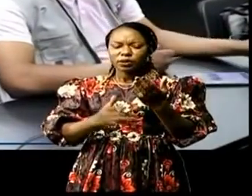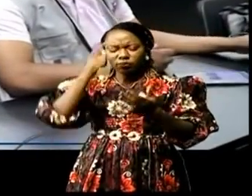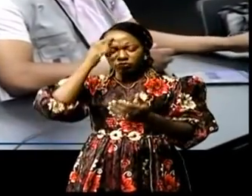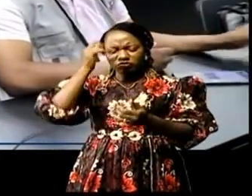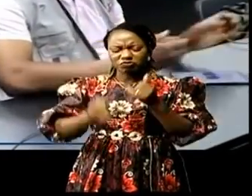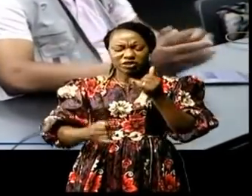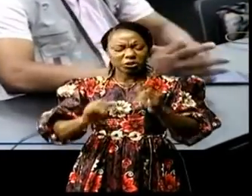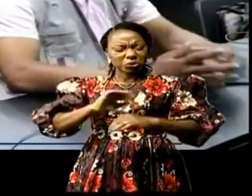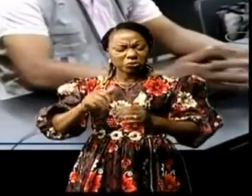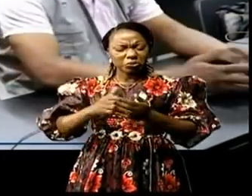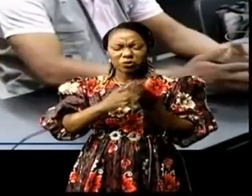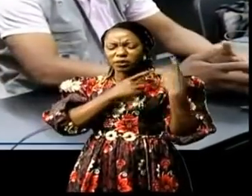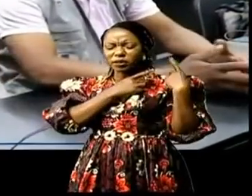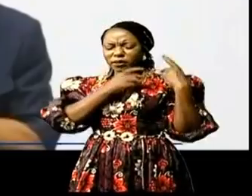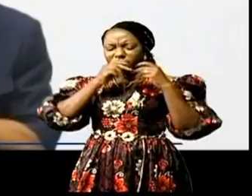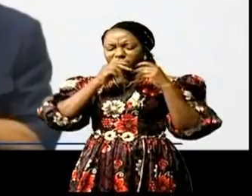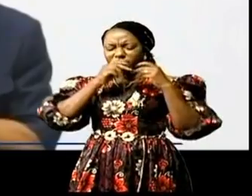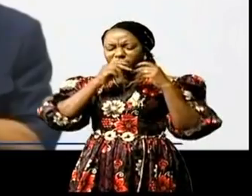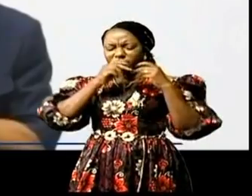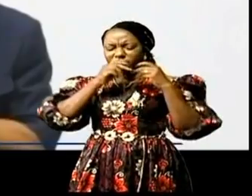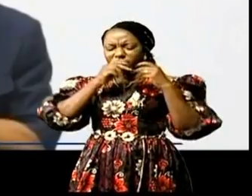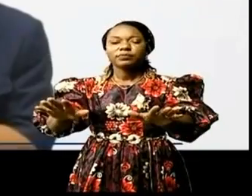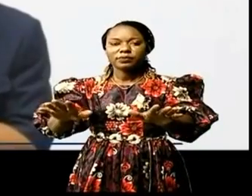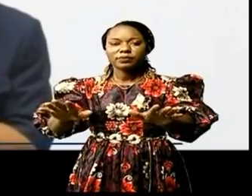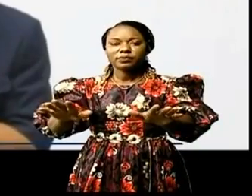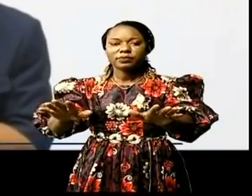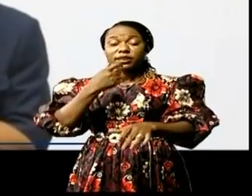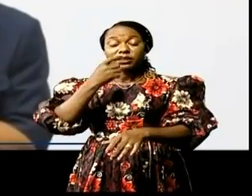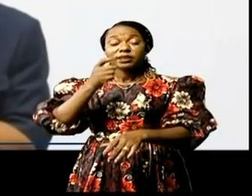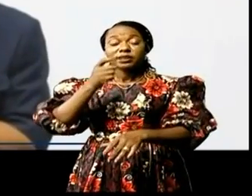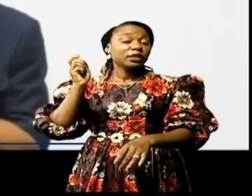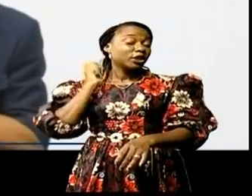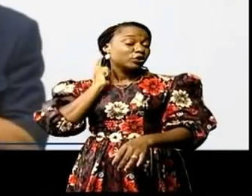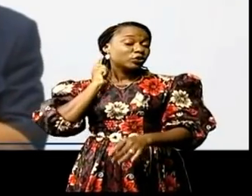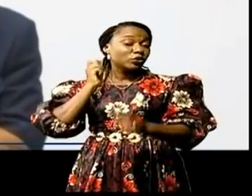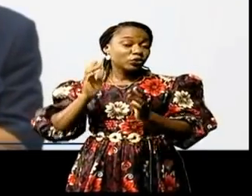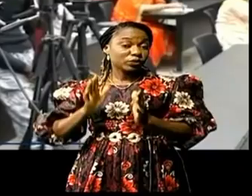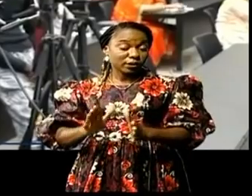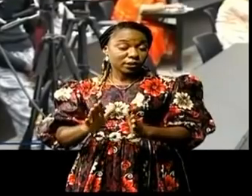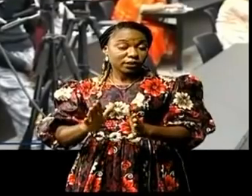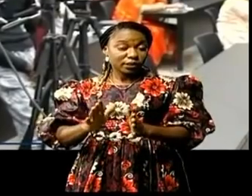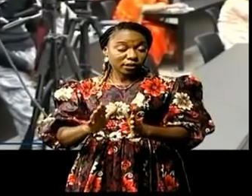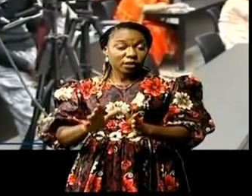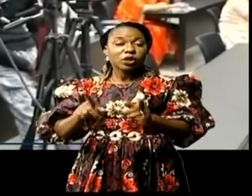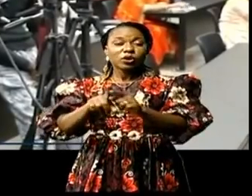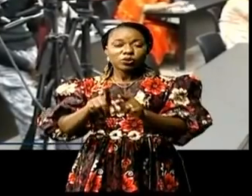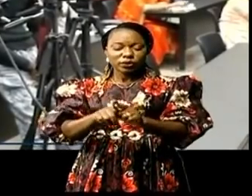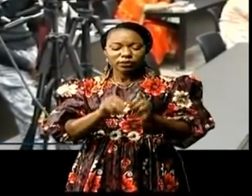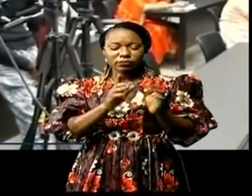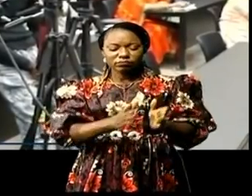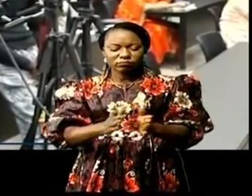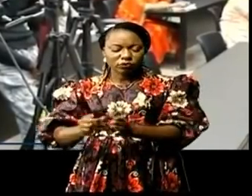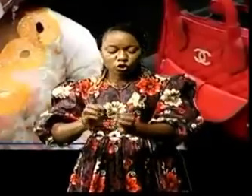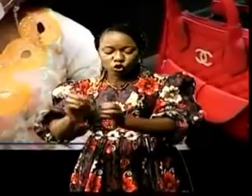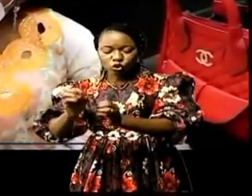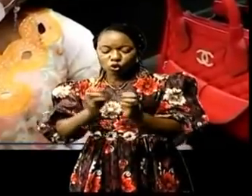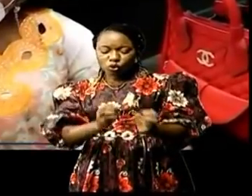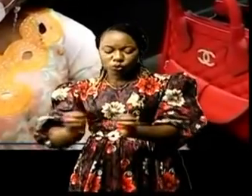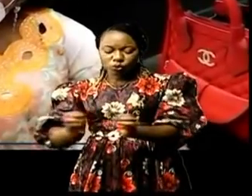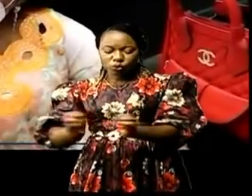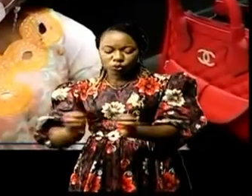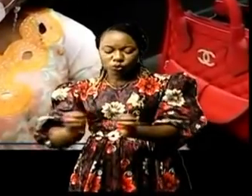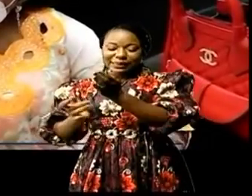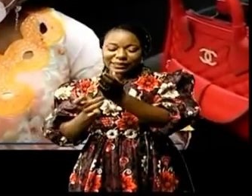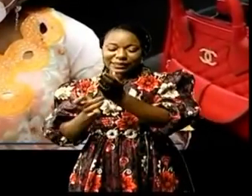cette pandémie, a dit le professeur Jean-Jacques Mouyembe, coordonnateur du secrétariat technique de la riposte, lors de son point de